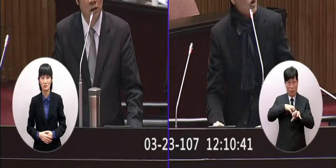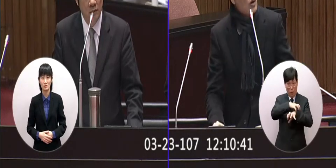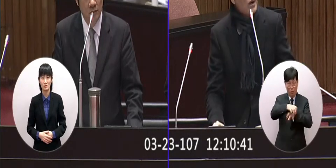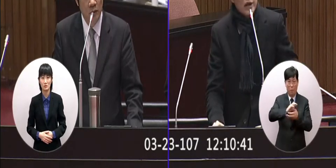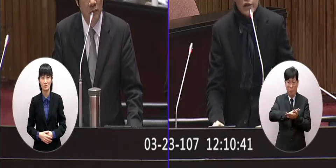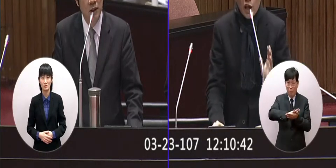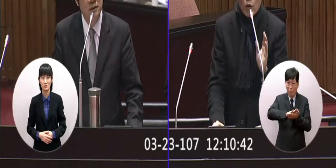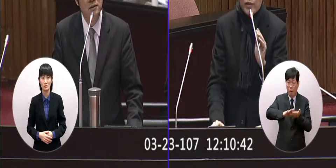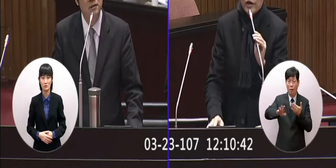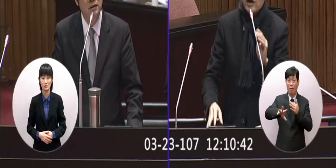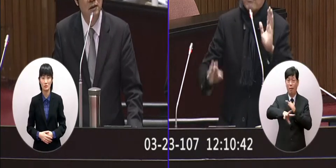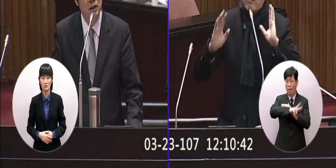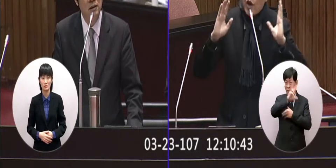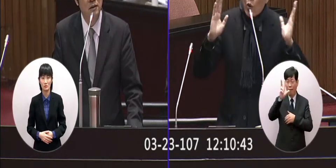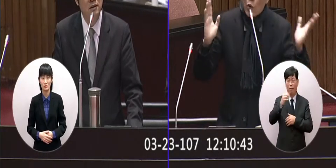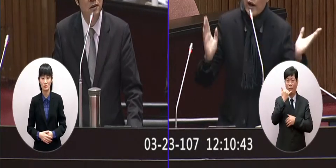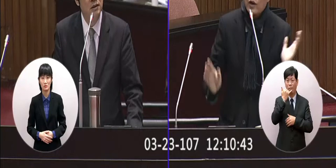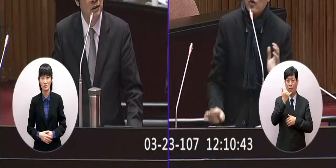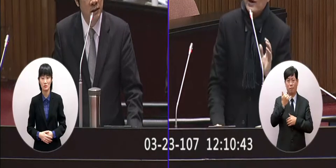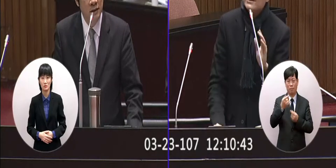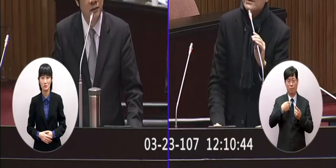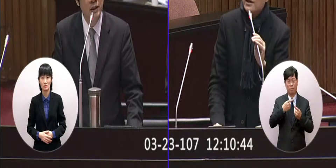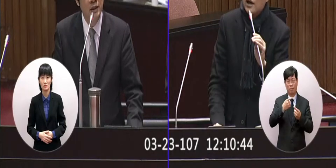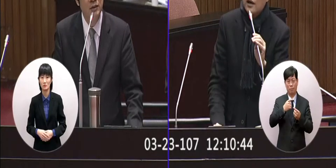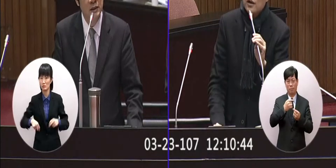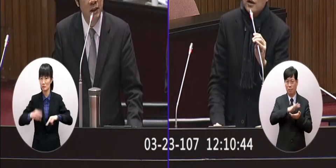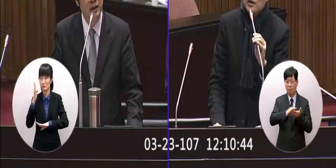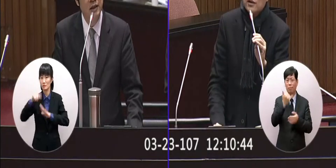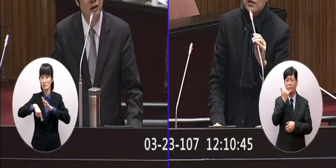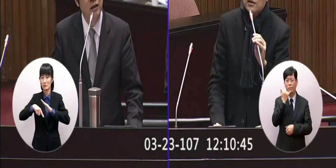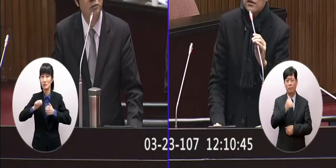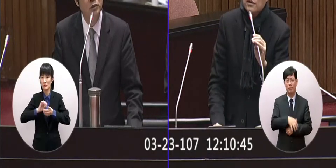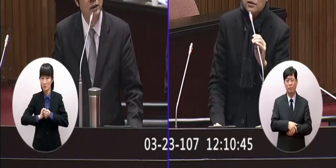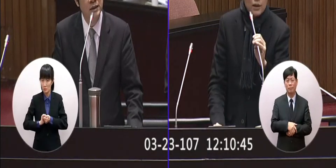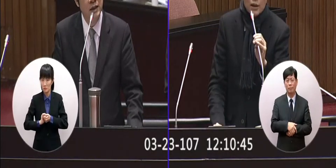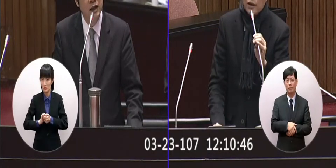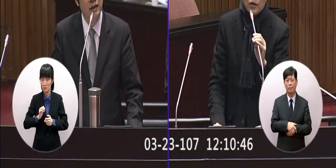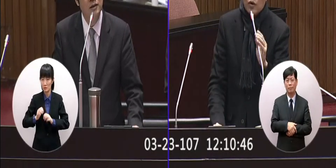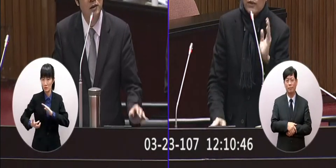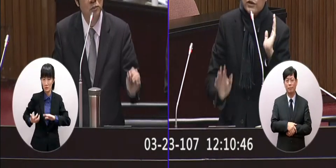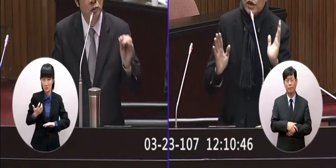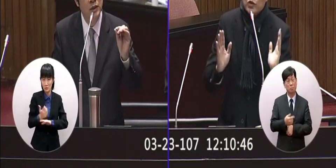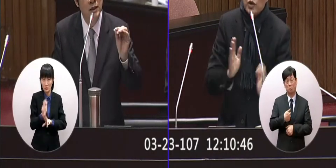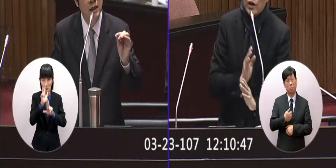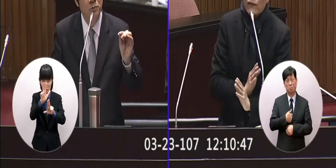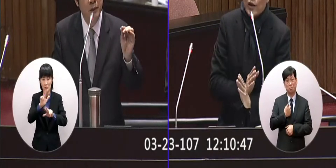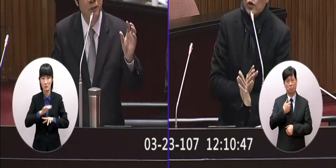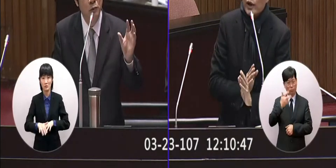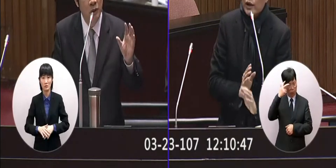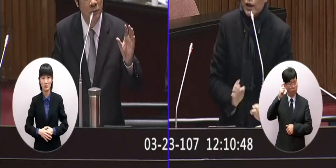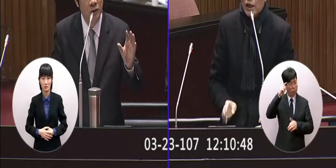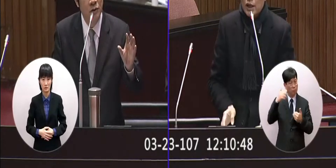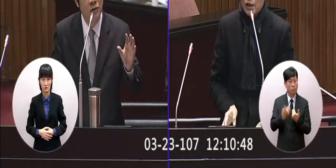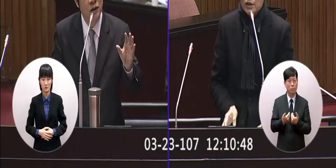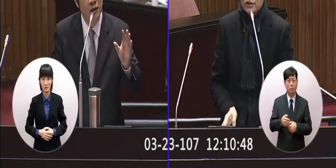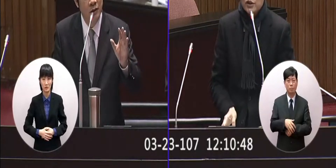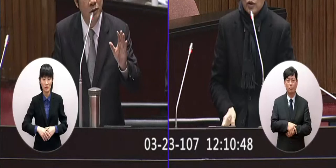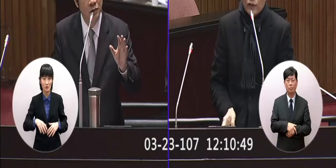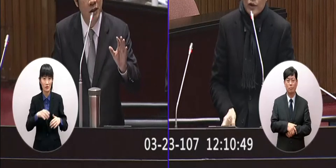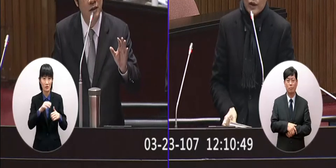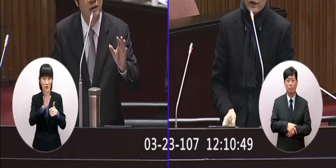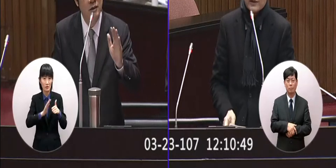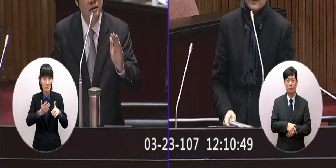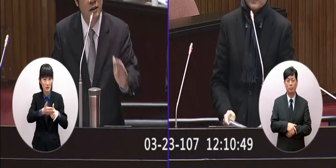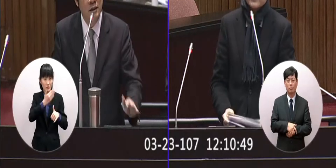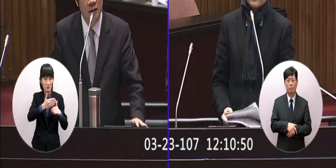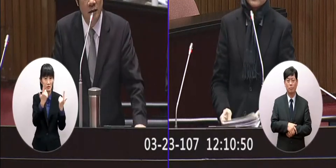的天空， 那我们 给我们一个没有污染的环境。 行政院一定会尽力哈、哦，不会 这个我们坚决 的反对，不会让北部的民众哈、哦、